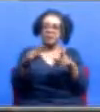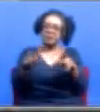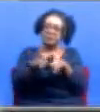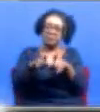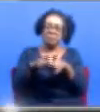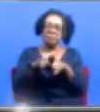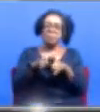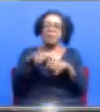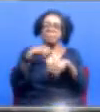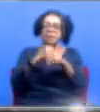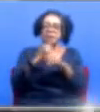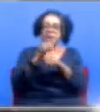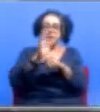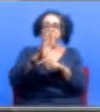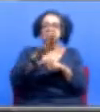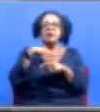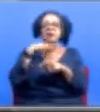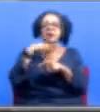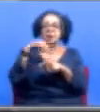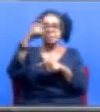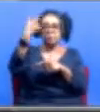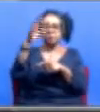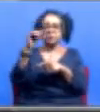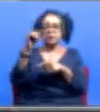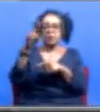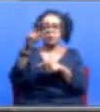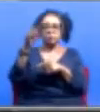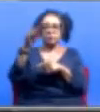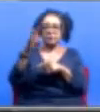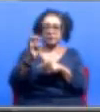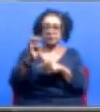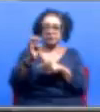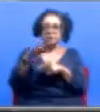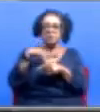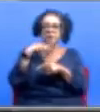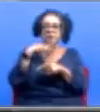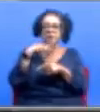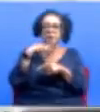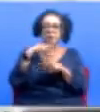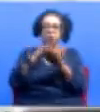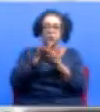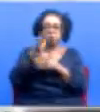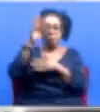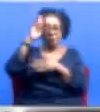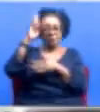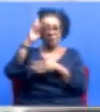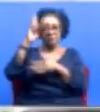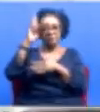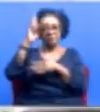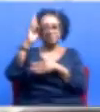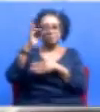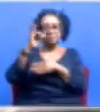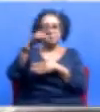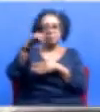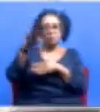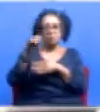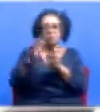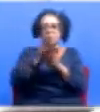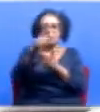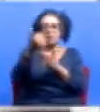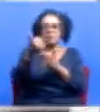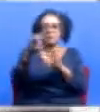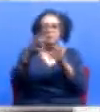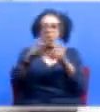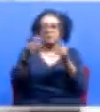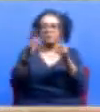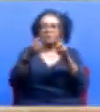kifo. Kwa sababu kifo ya Austin ilitoka kwa mkono ya askari. IPOA na vyombo vingine vinavyohusika